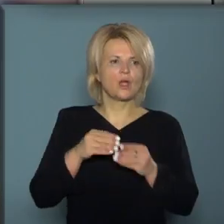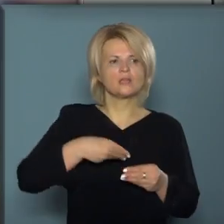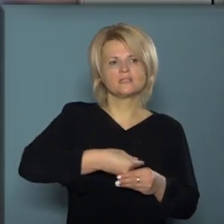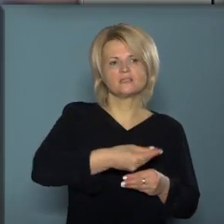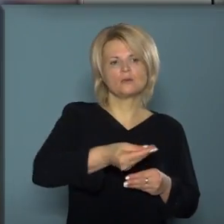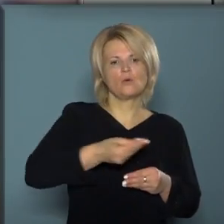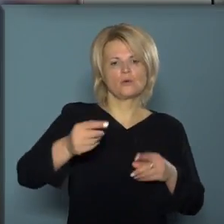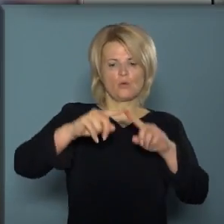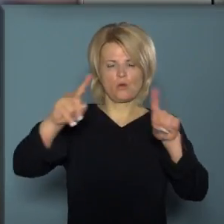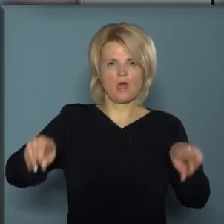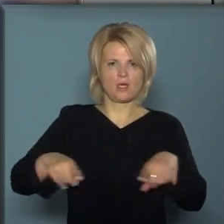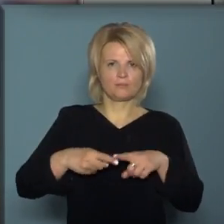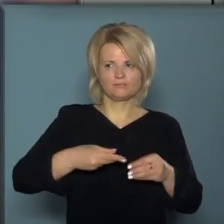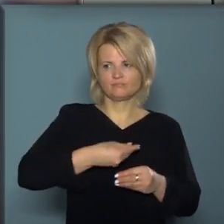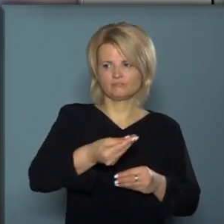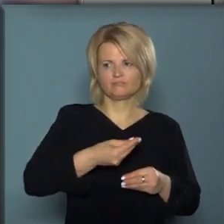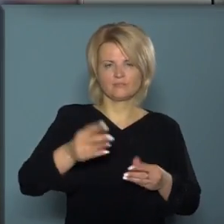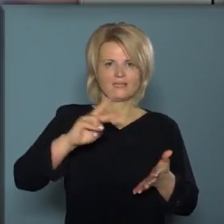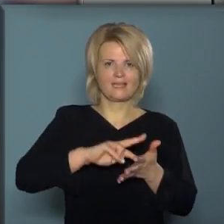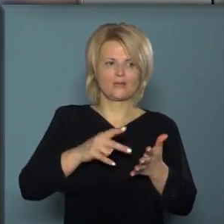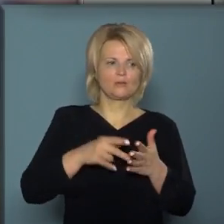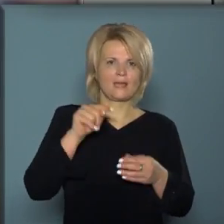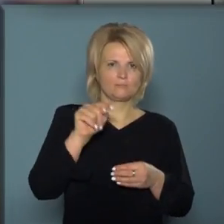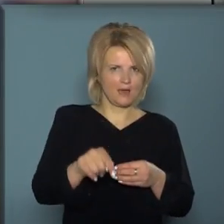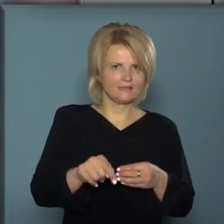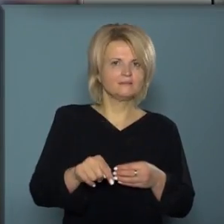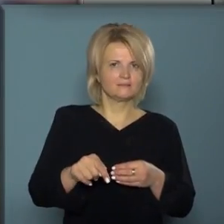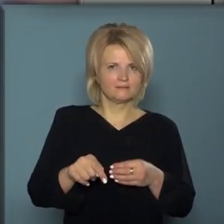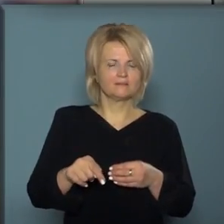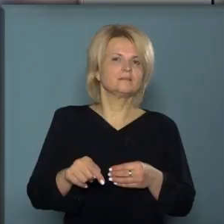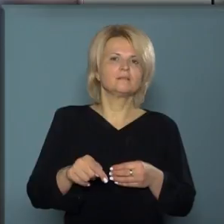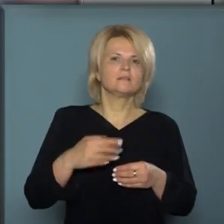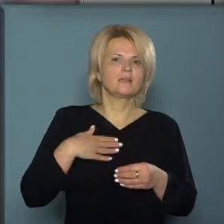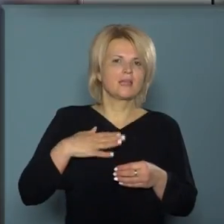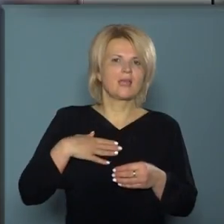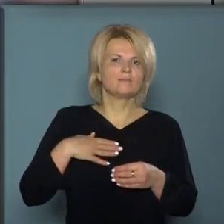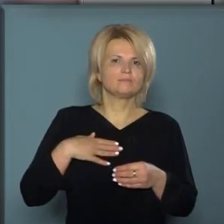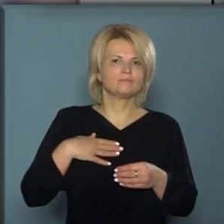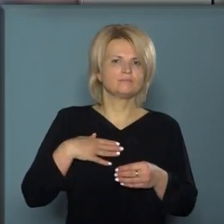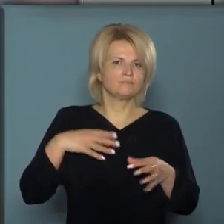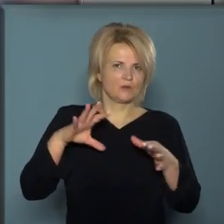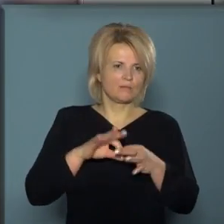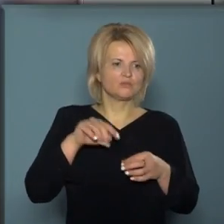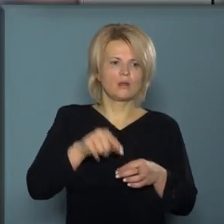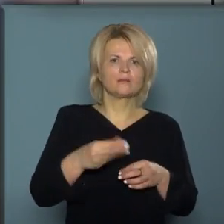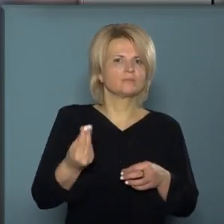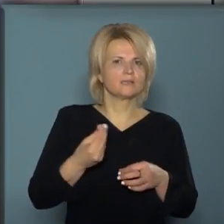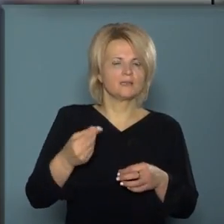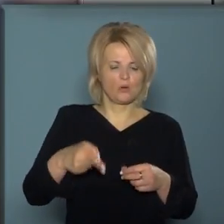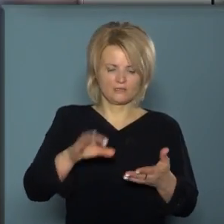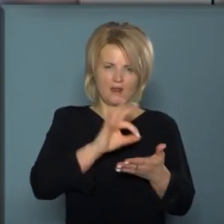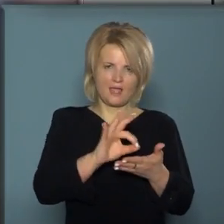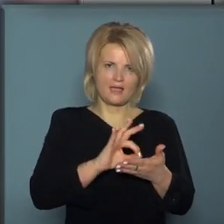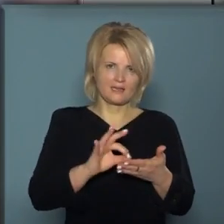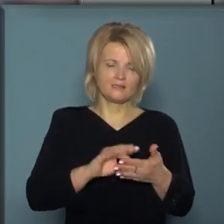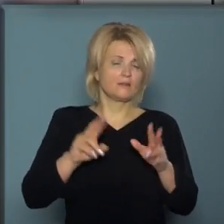szórólap a kerületben. Ehhez annyiban van, vagy volt közöm, amennyiben az ott